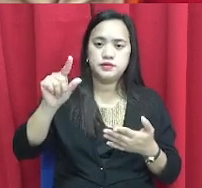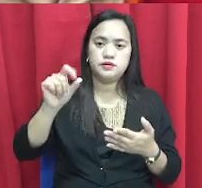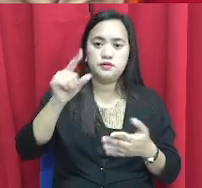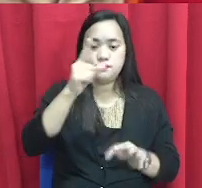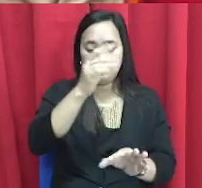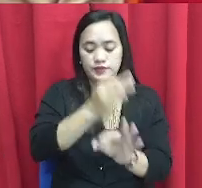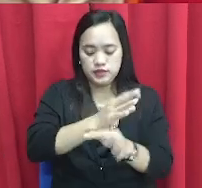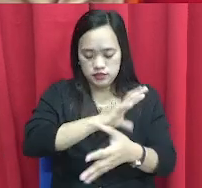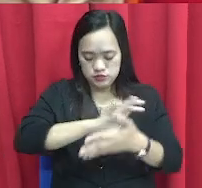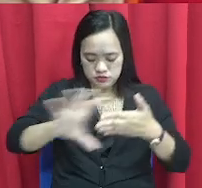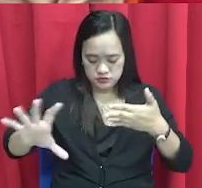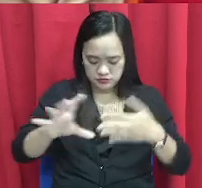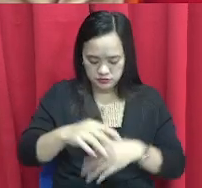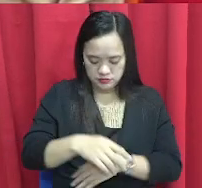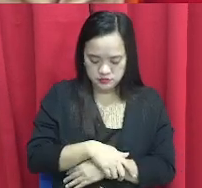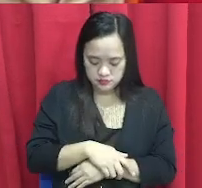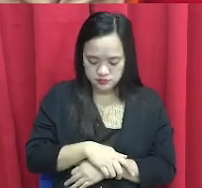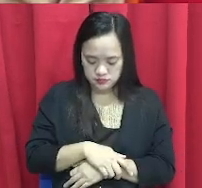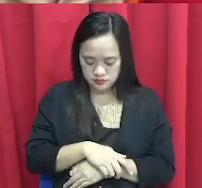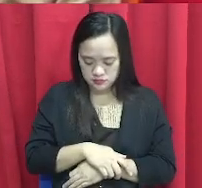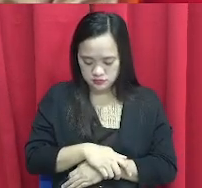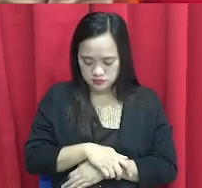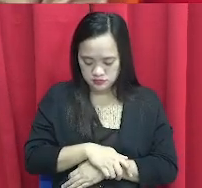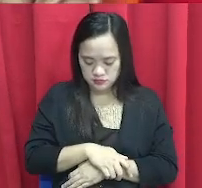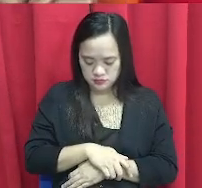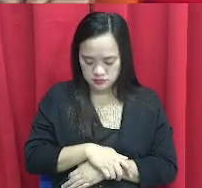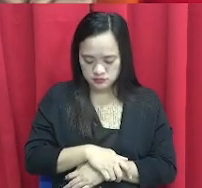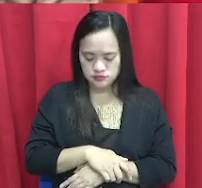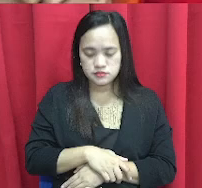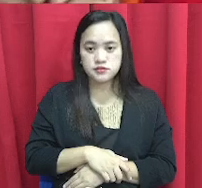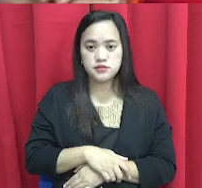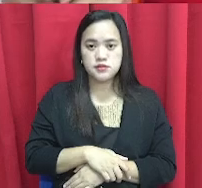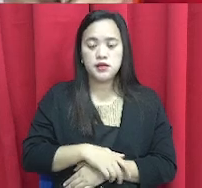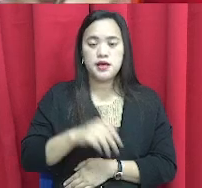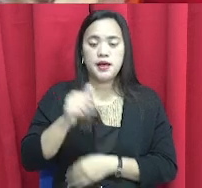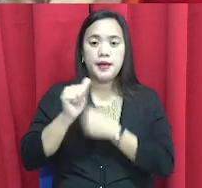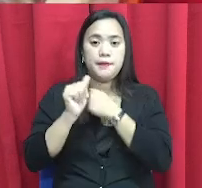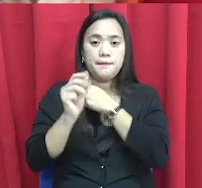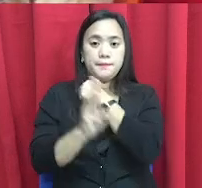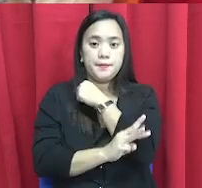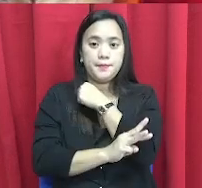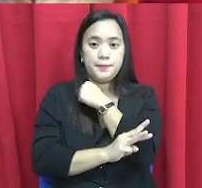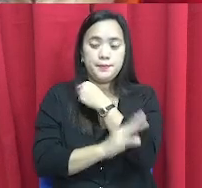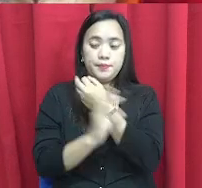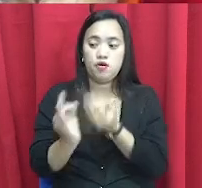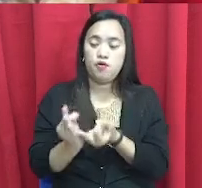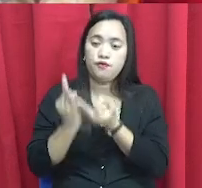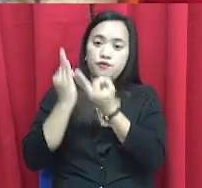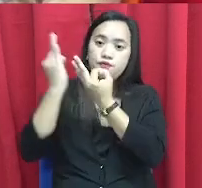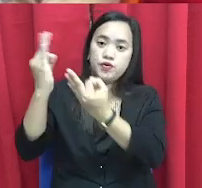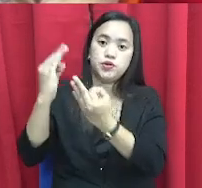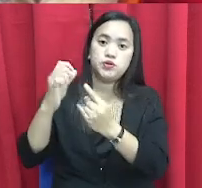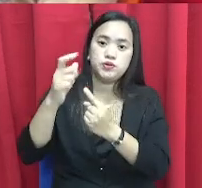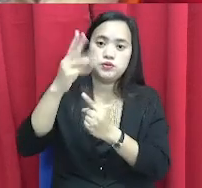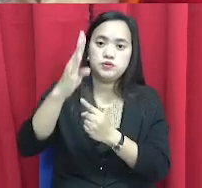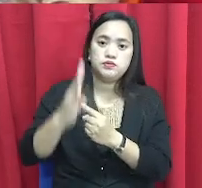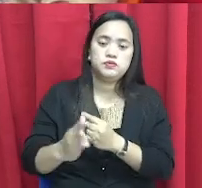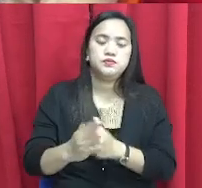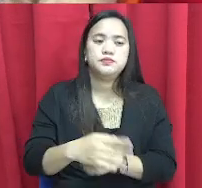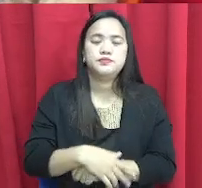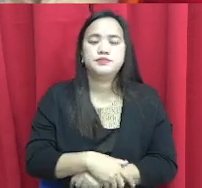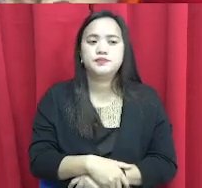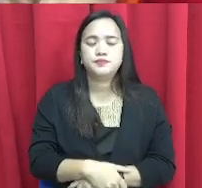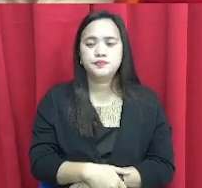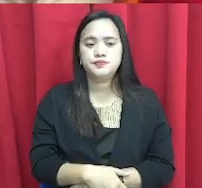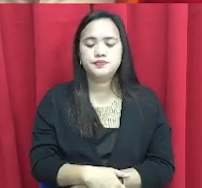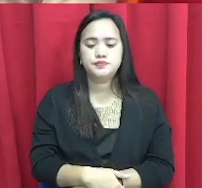mga kapatid si is si Abraham pina offer niya ang kanyang anak na si Isaac pina offer ng Diyos sa kanya yung anak